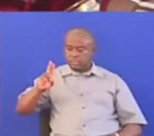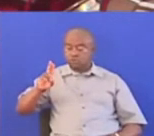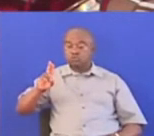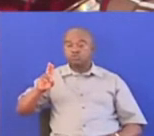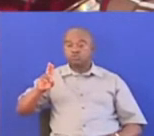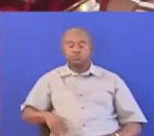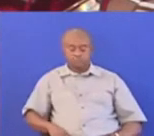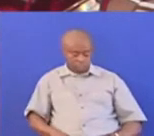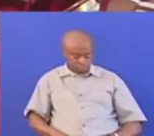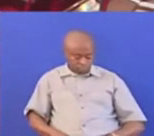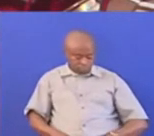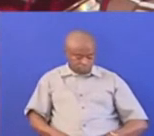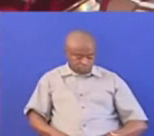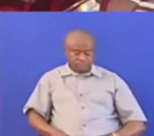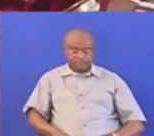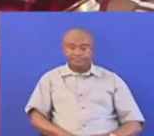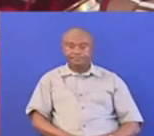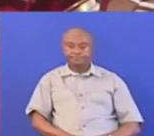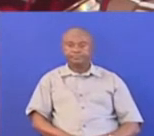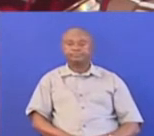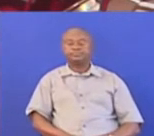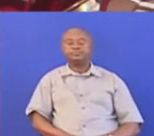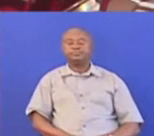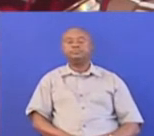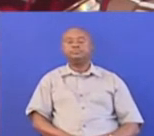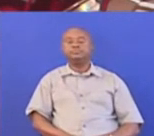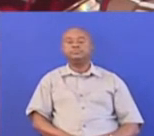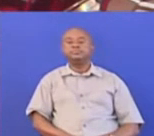Ramadhan Sima ajiandae.